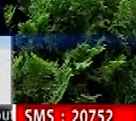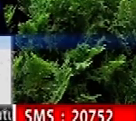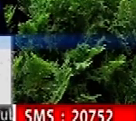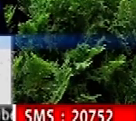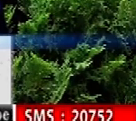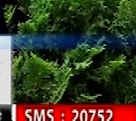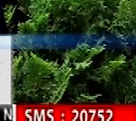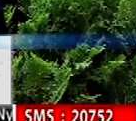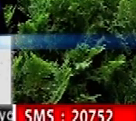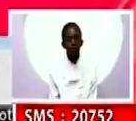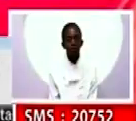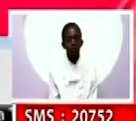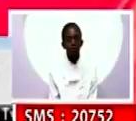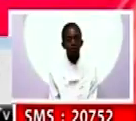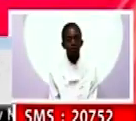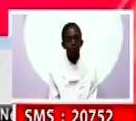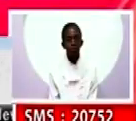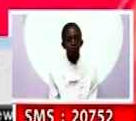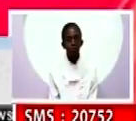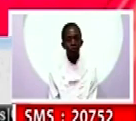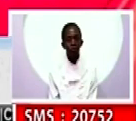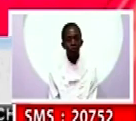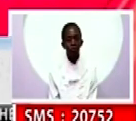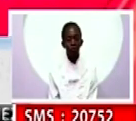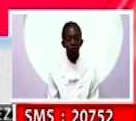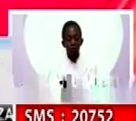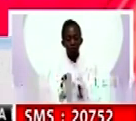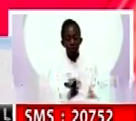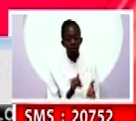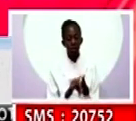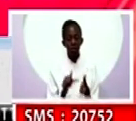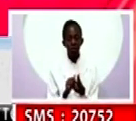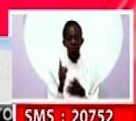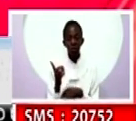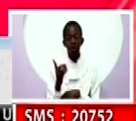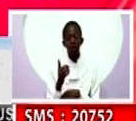kaunti ya Busia. Mbali na hayo, familia moja kutoka kijiji cha Kitu